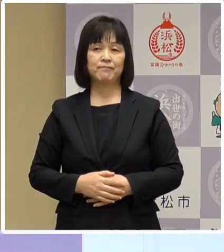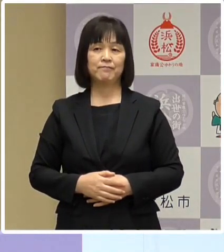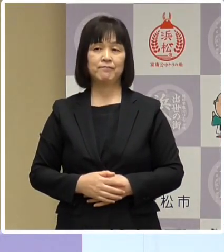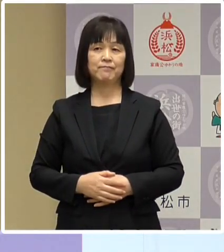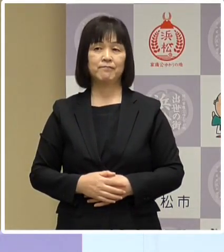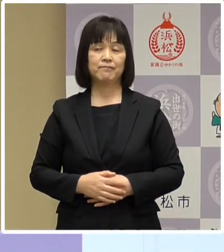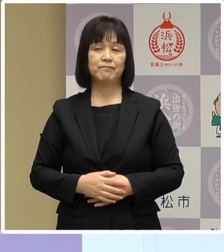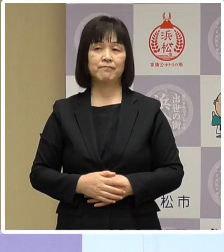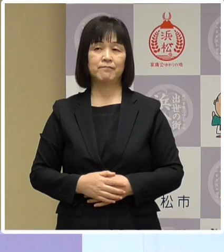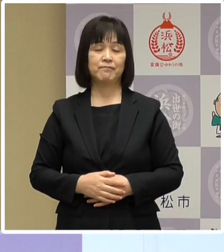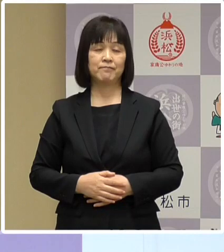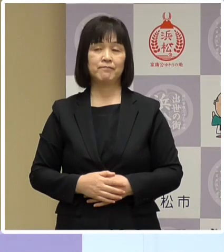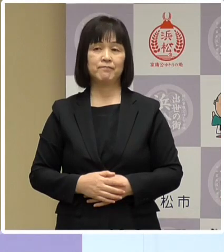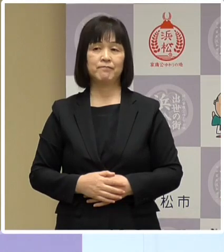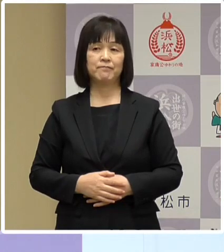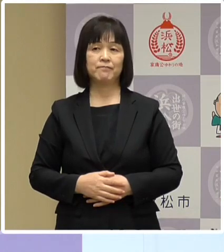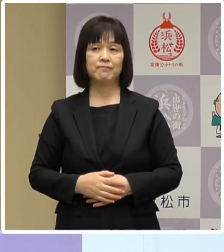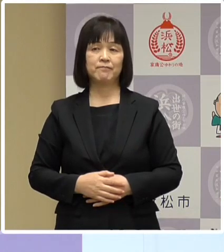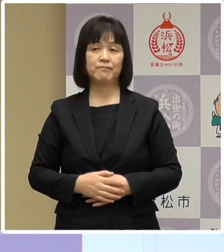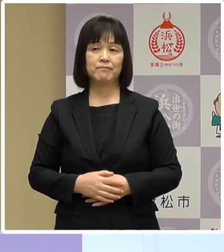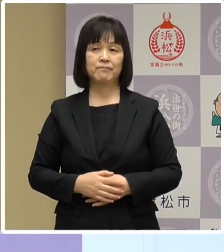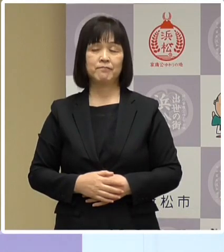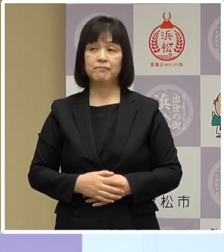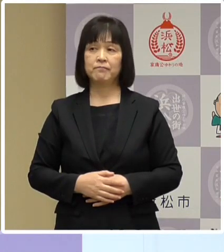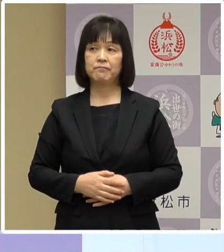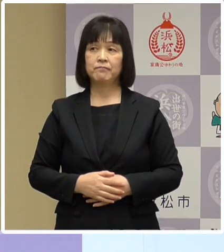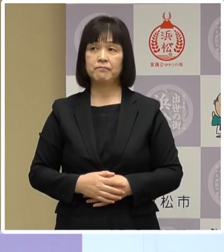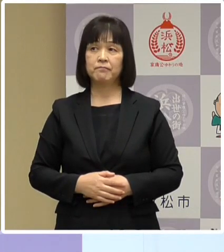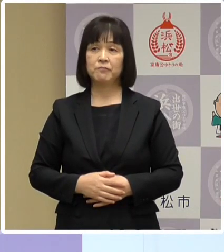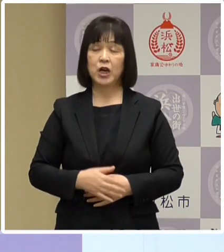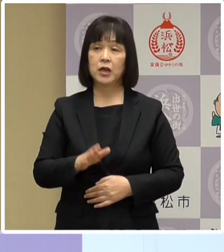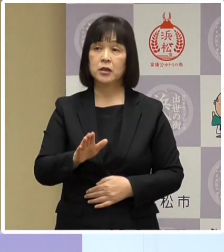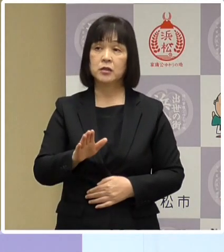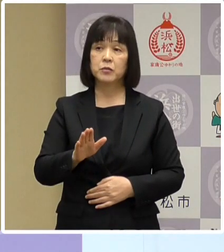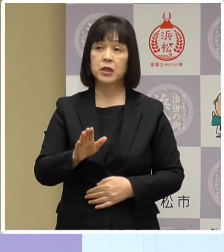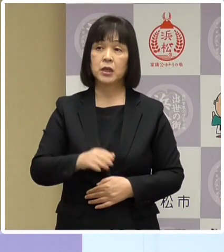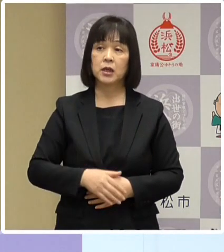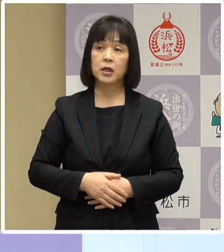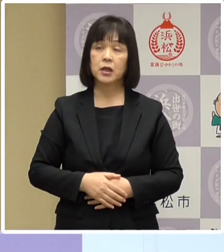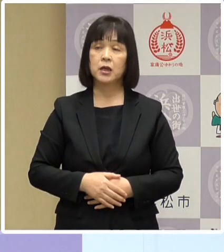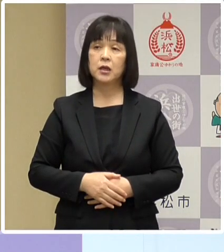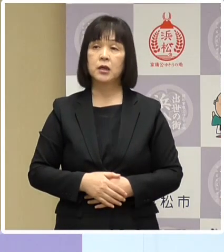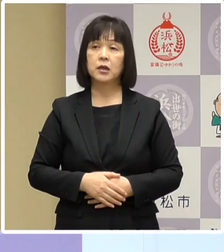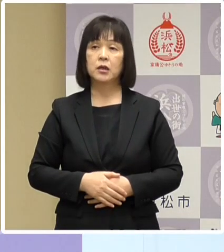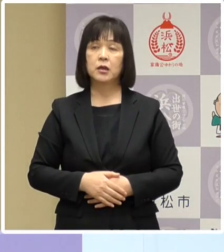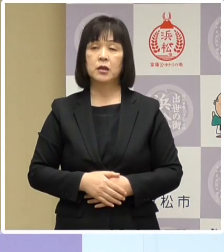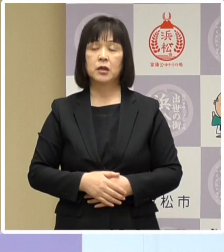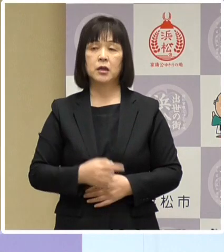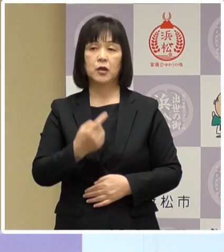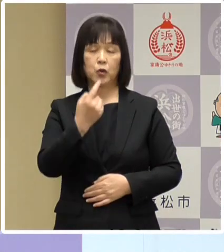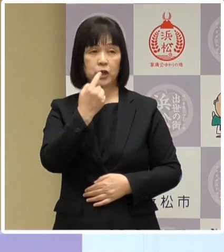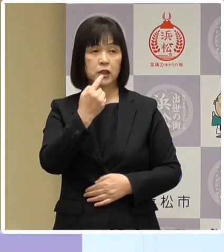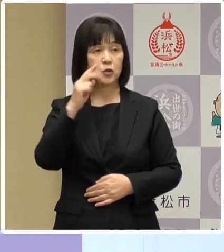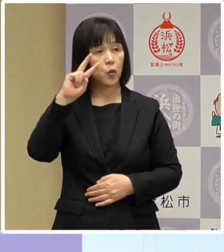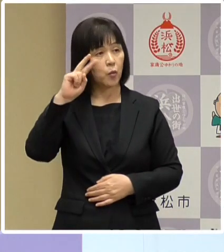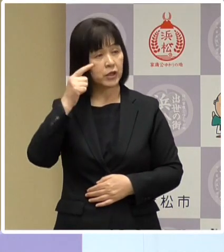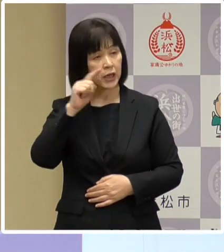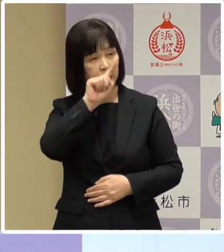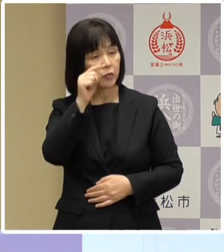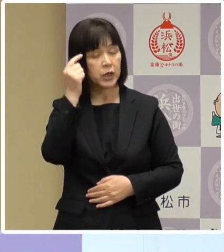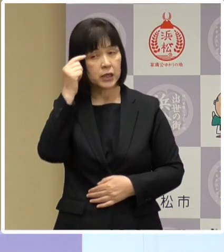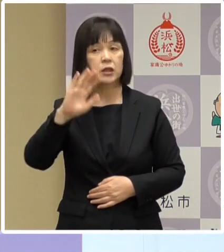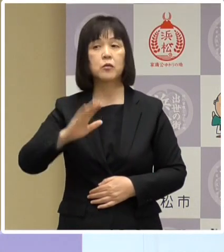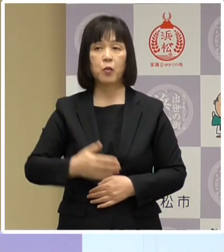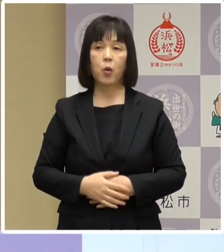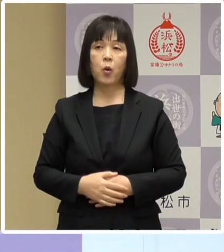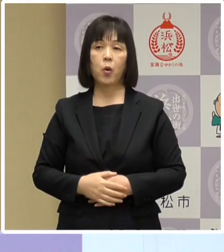ドラマ館の方の話なんですけれども、はい、私もあの勘違い やったさん、マイク。 あ、ごめんなさい。私の勘違いやったら申し訳ないんですけれ